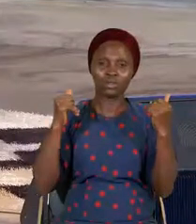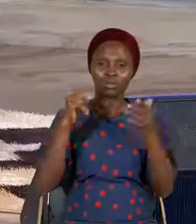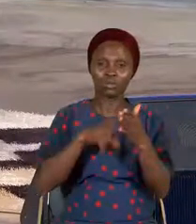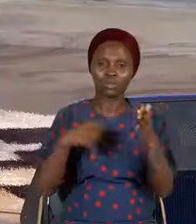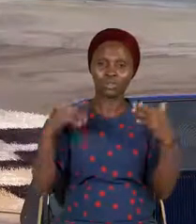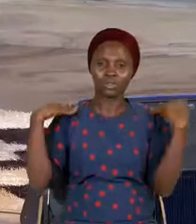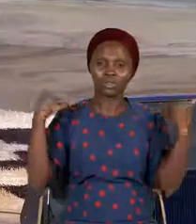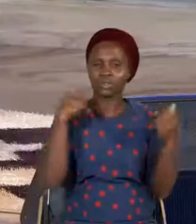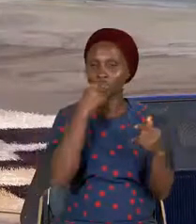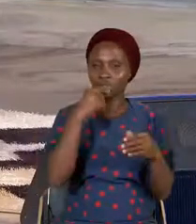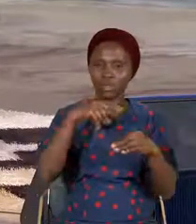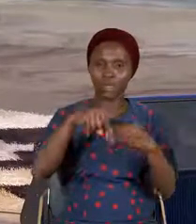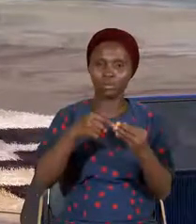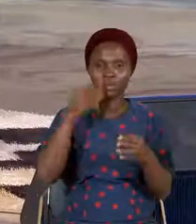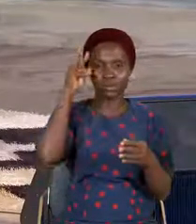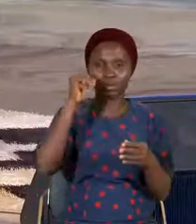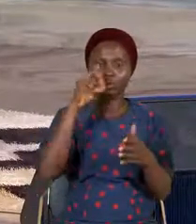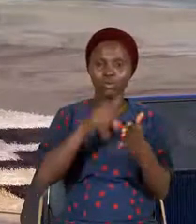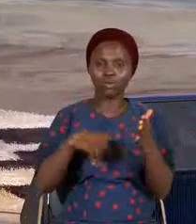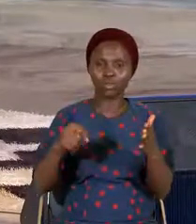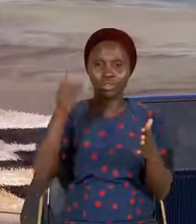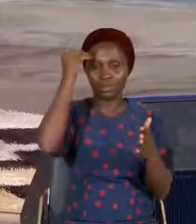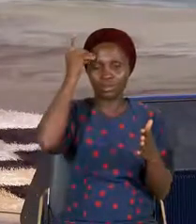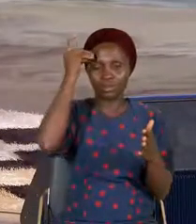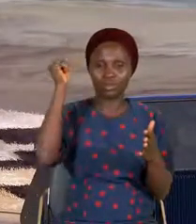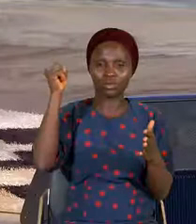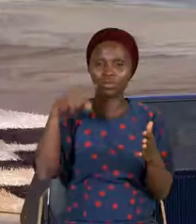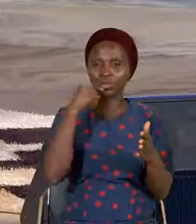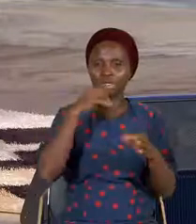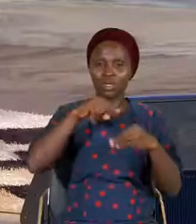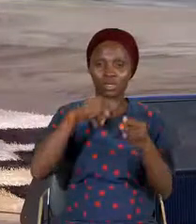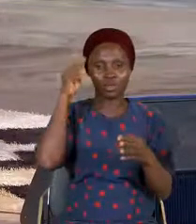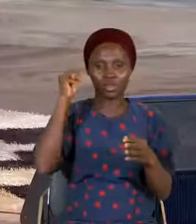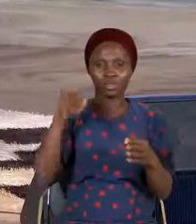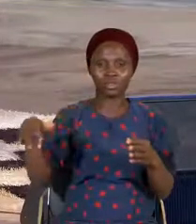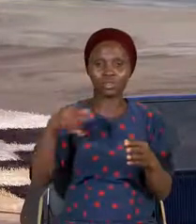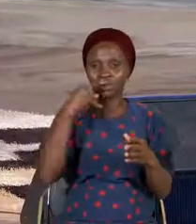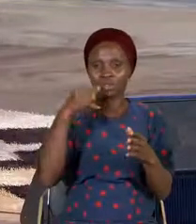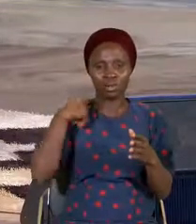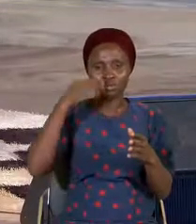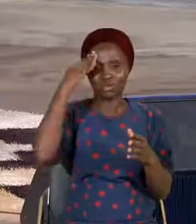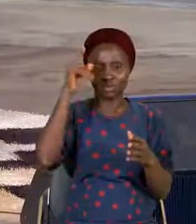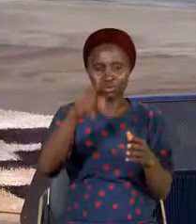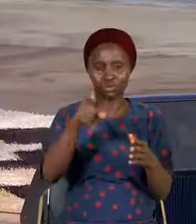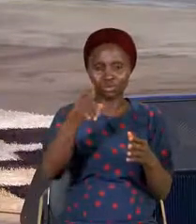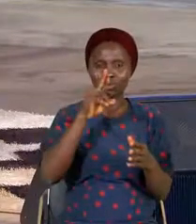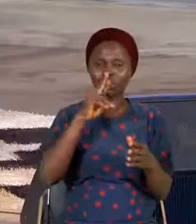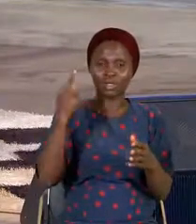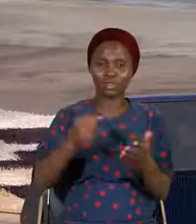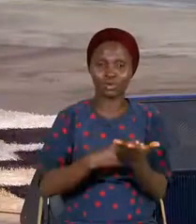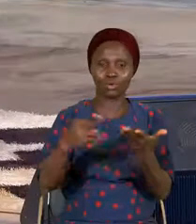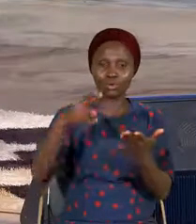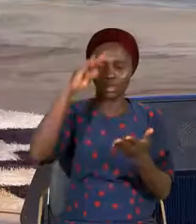concernant. Vous allez entendre ce que les démons disent le concernant. Il dit, je te connais, tu